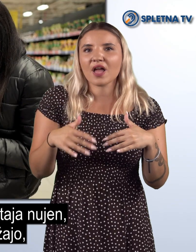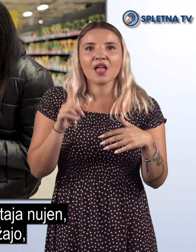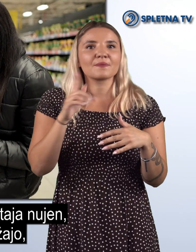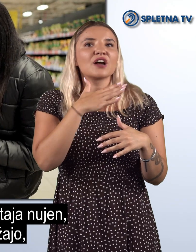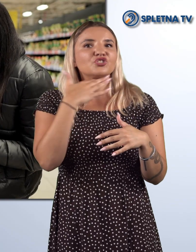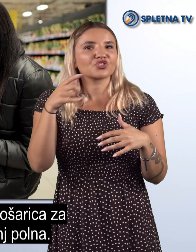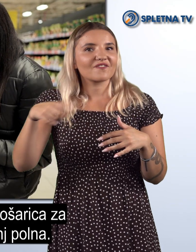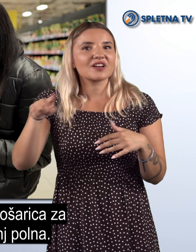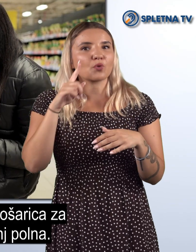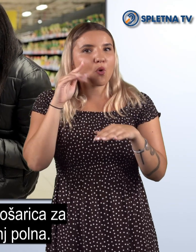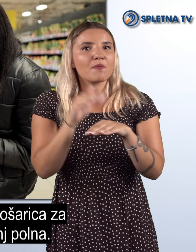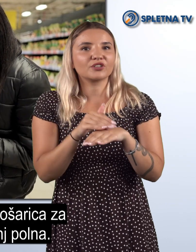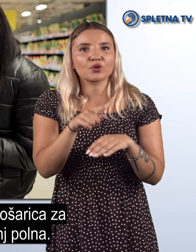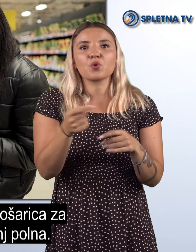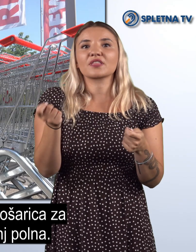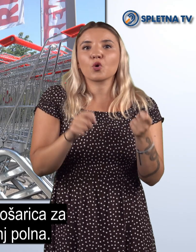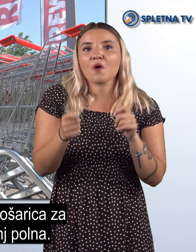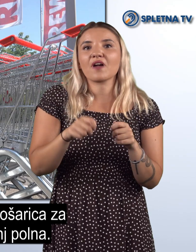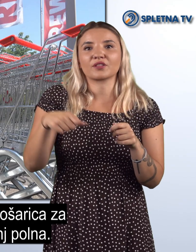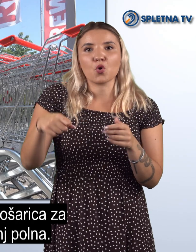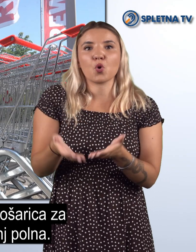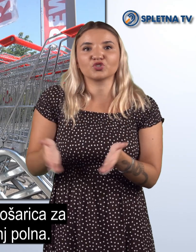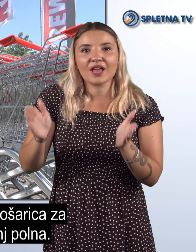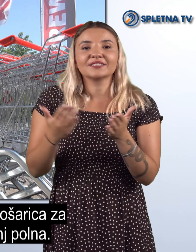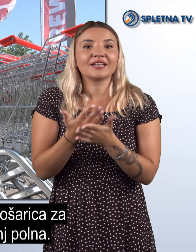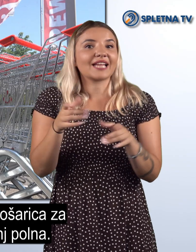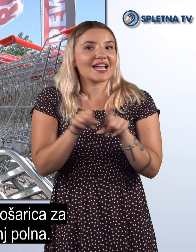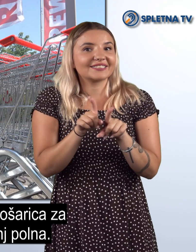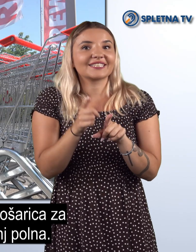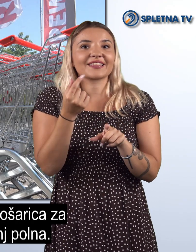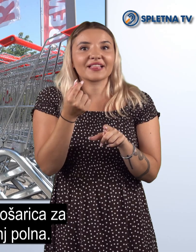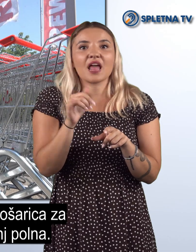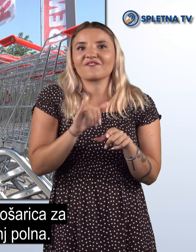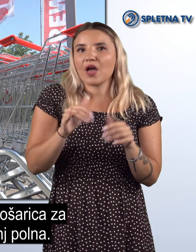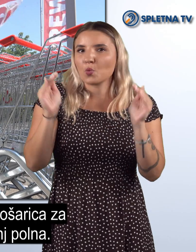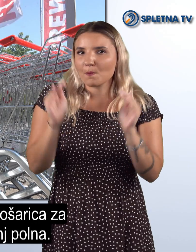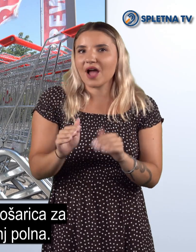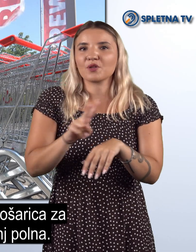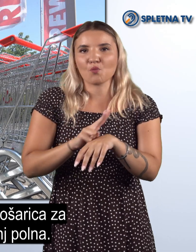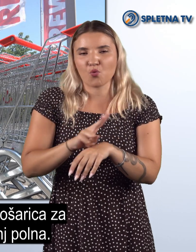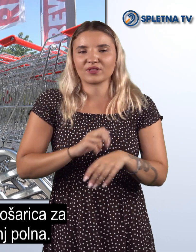številni opažajo, da je nakupovalna košarica za isti denar vse manj polna.